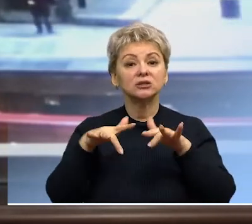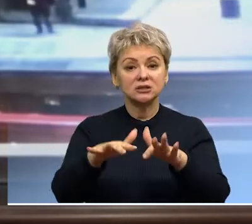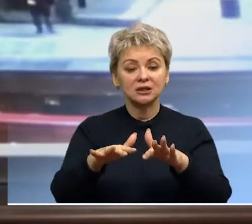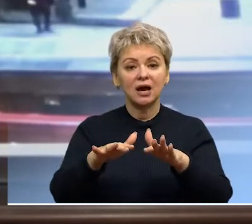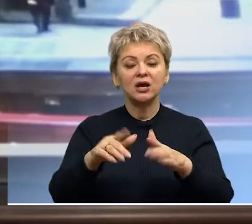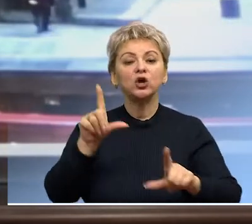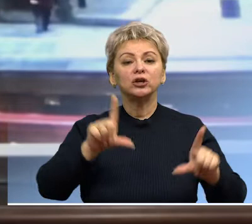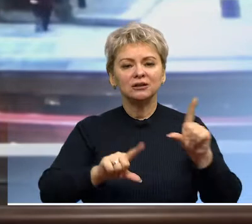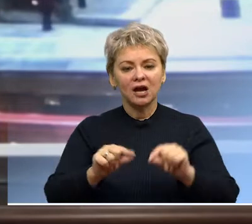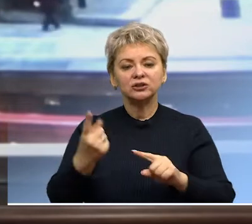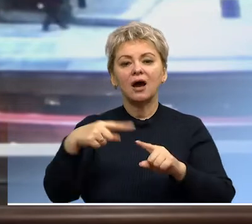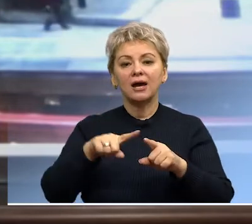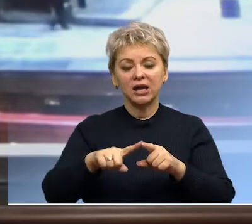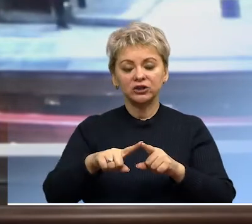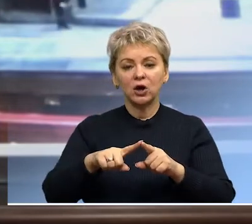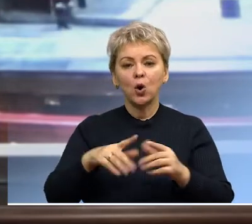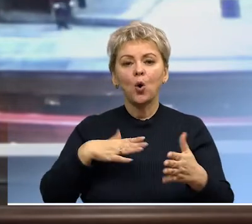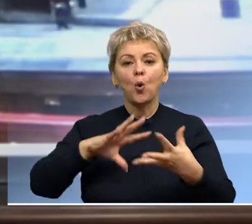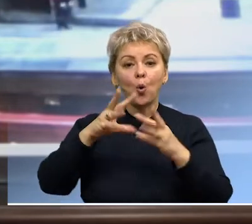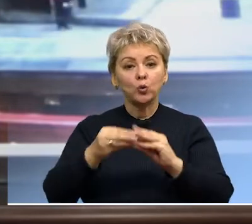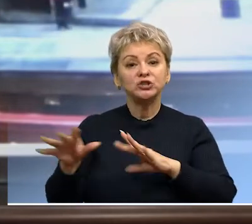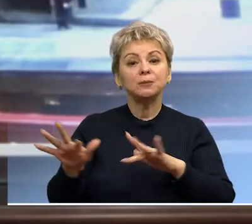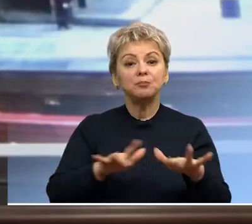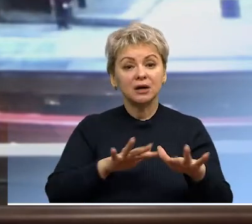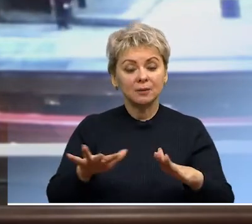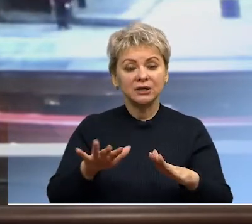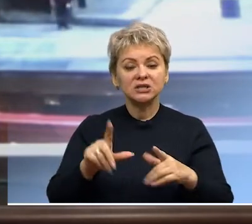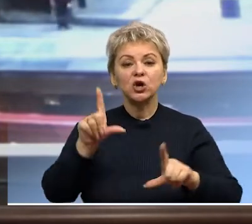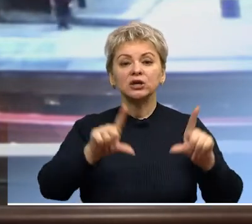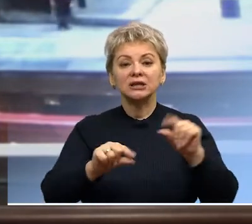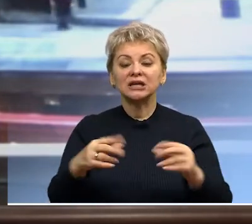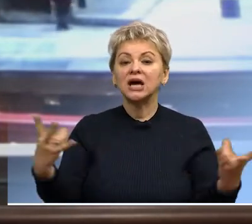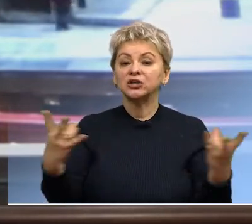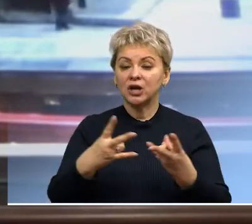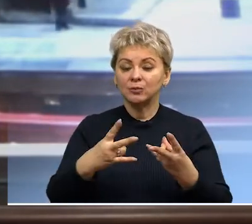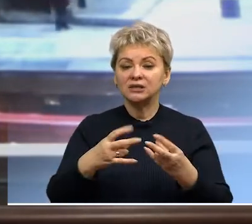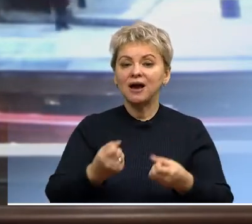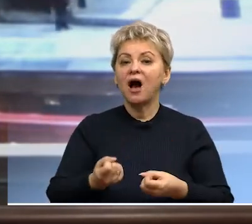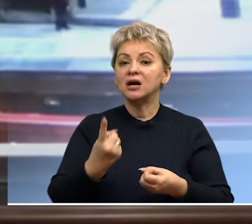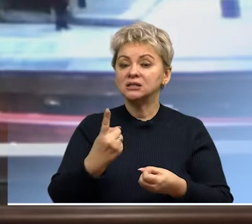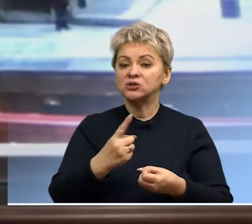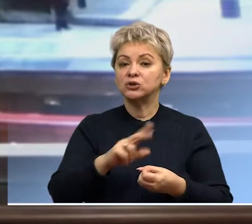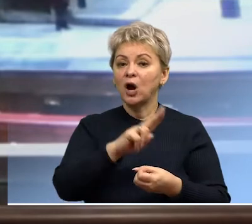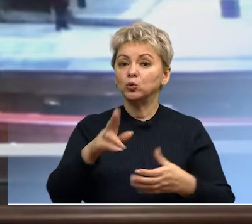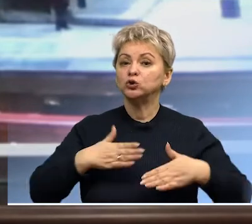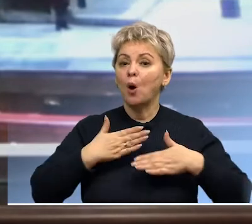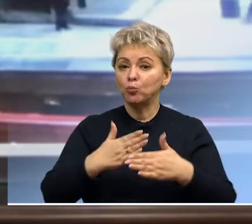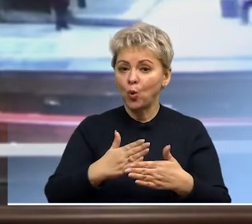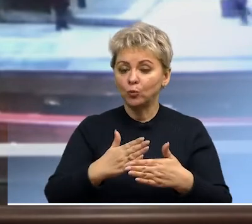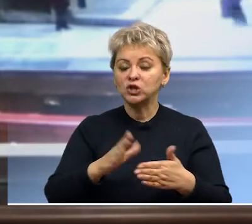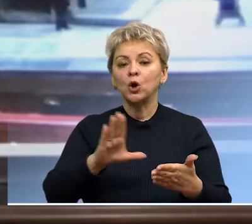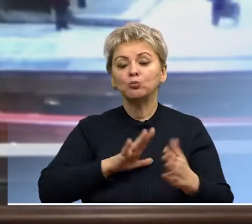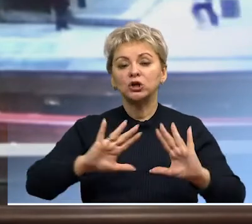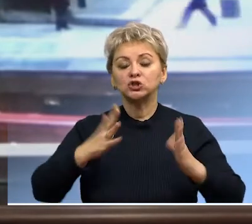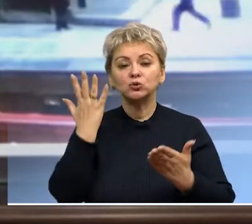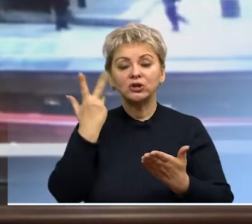дела. Иногда это общее мероприятие, иногда необходимость оказать какую-то помощь.